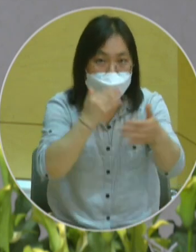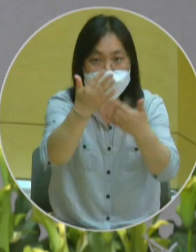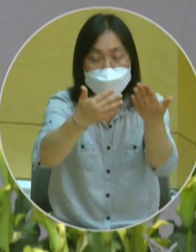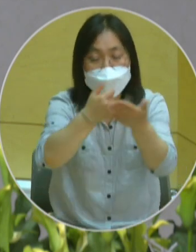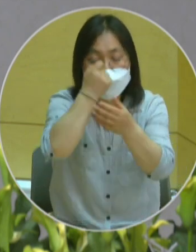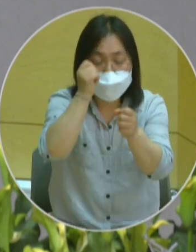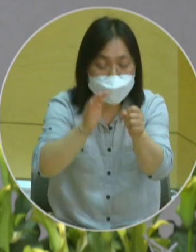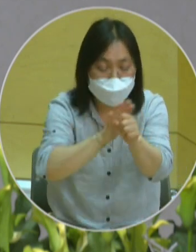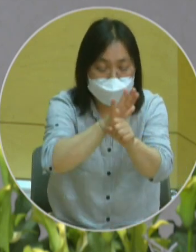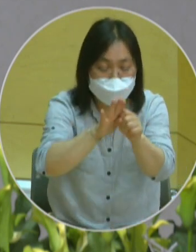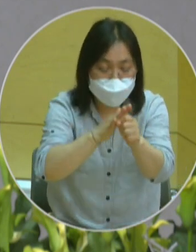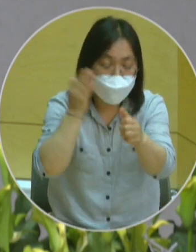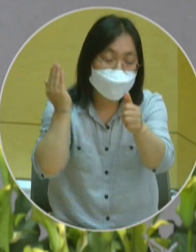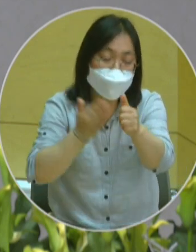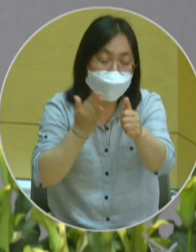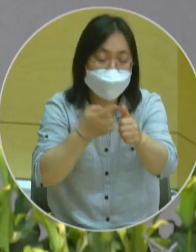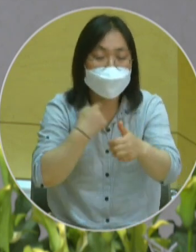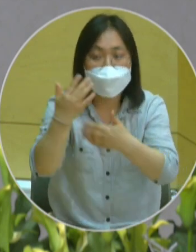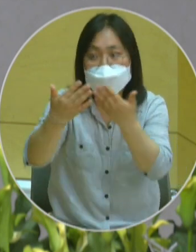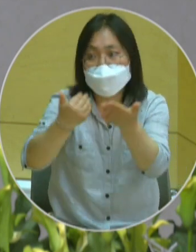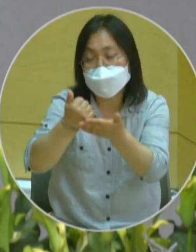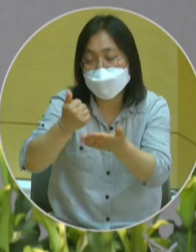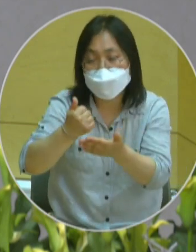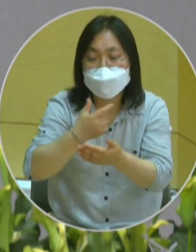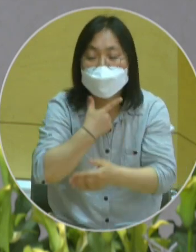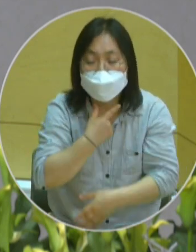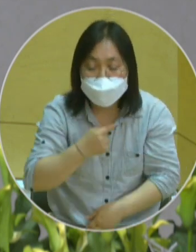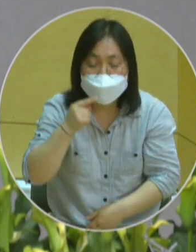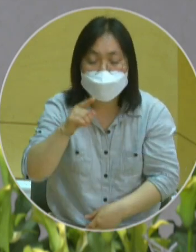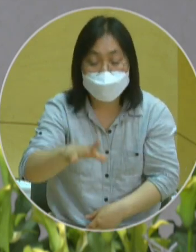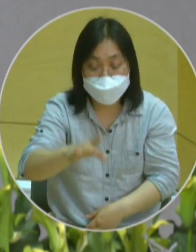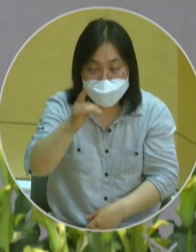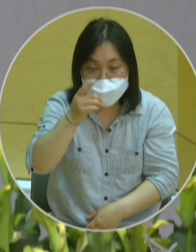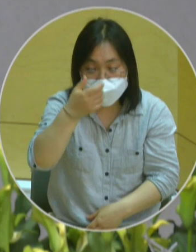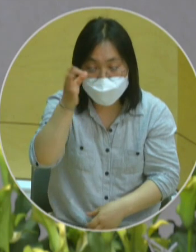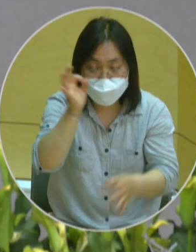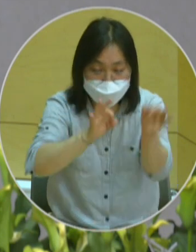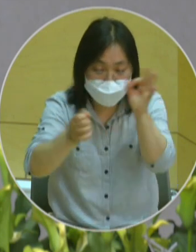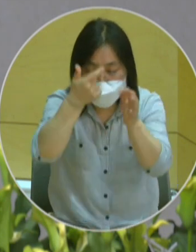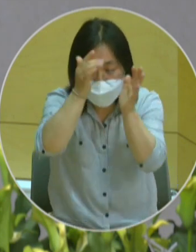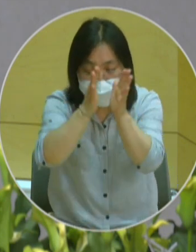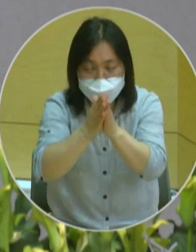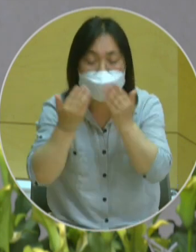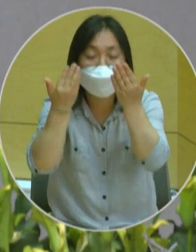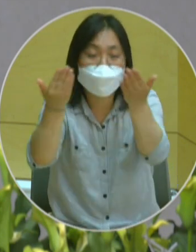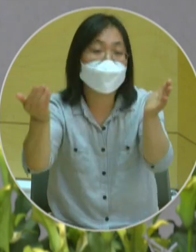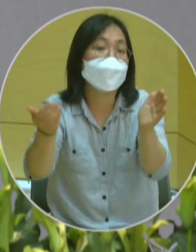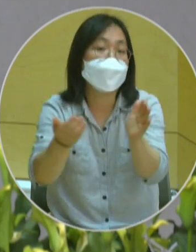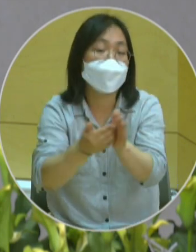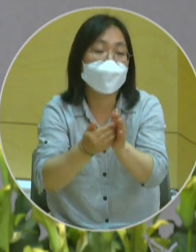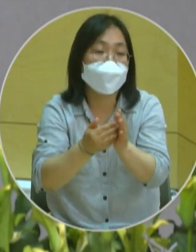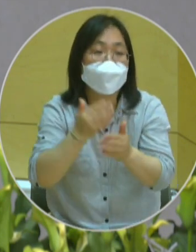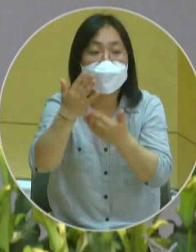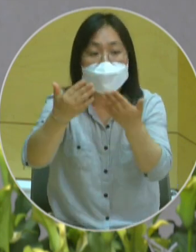구했던, 하나님께서 먼저 찾기를 원하신 것을 찾았던 것을 보게 됩니다. 사랑하는 여러분, 우리